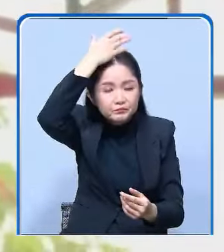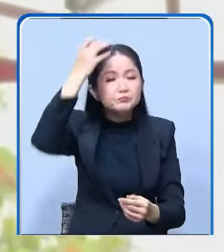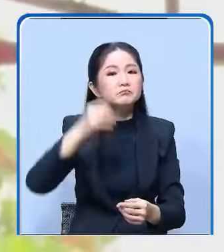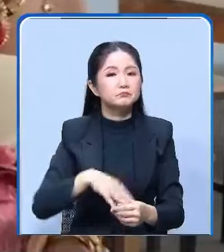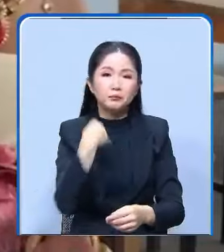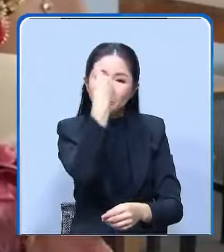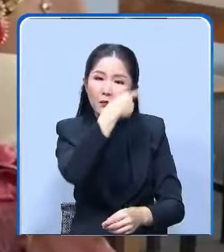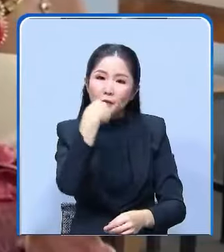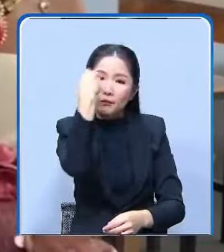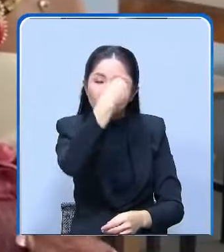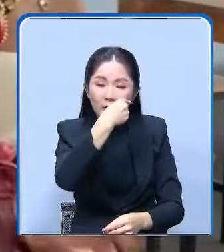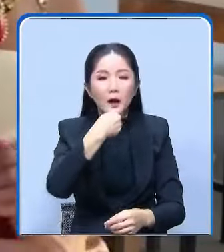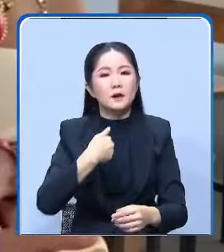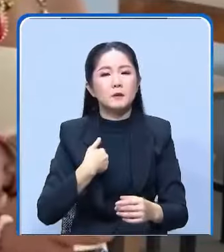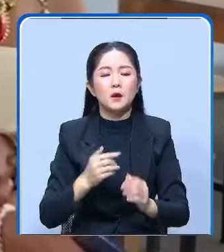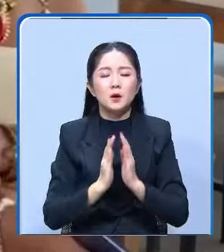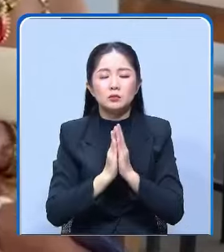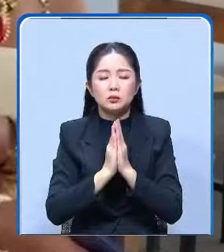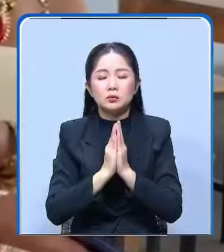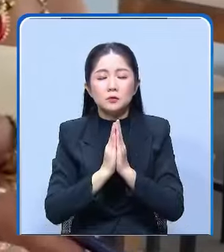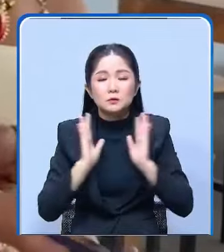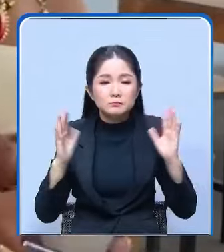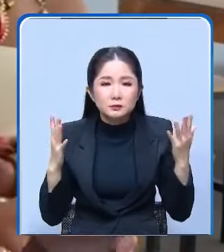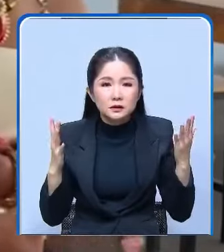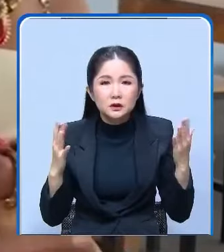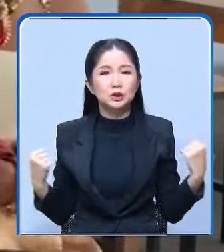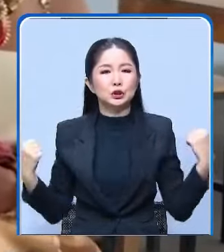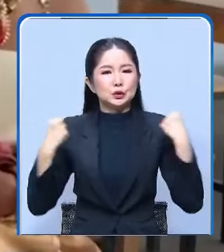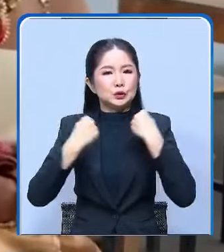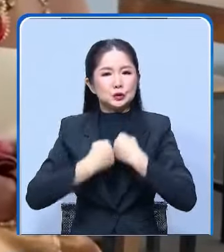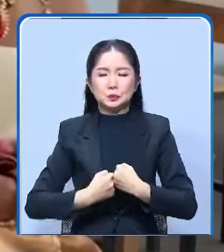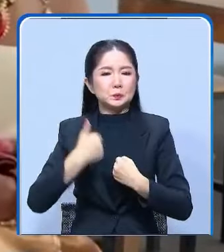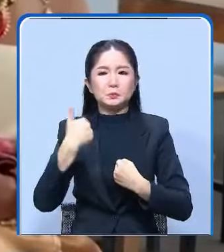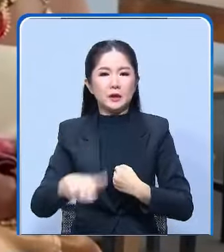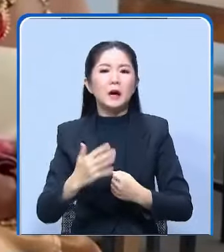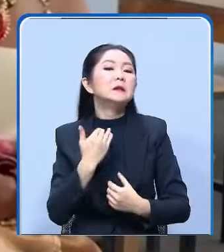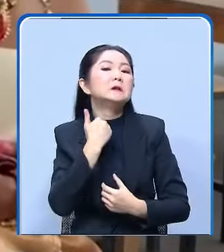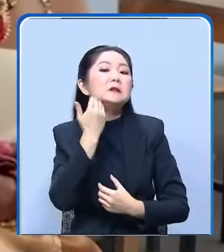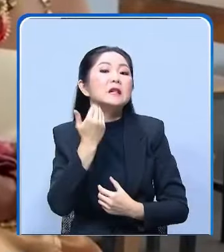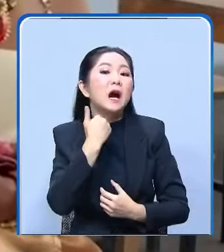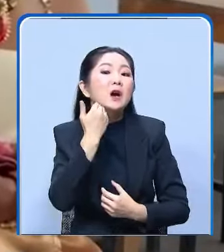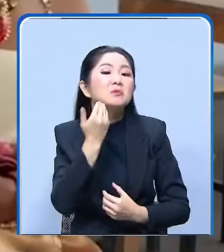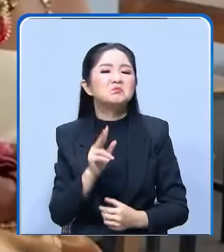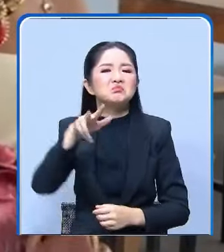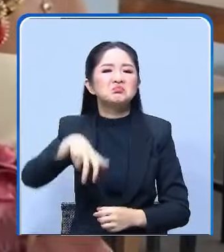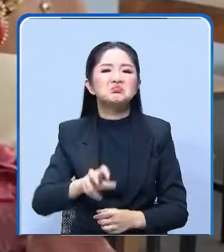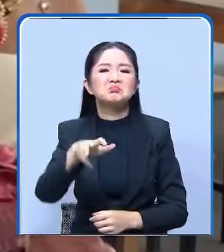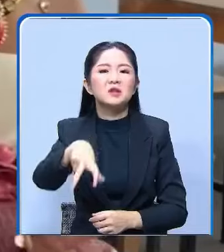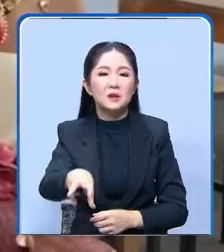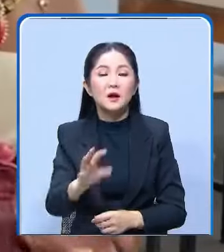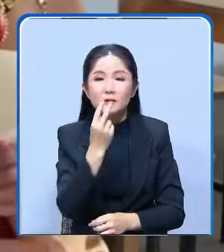นี้เนี่ยไม่ได้นะคะแล้วก็ยังทิ้งท้ายคำรามเป็นเสียงพญานาคให้ได้ฟังกันอีกรอบนึงด้วยค่ะ